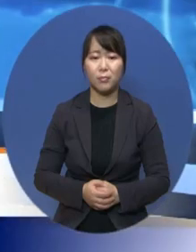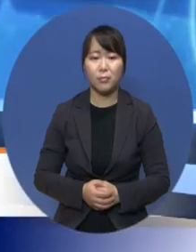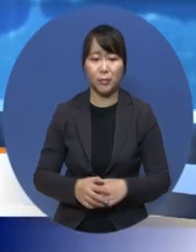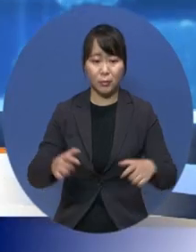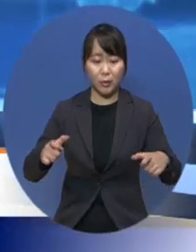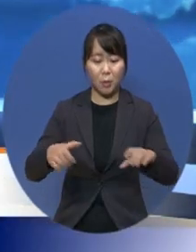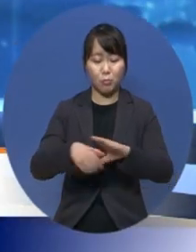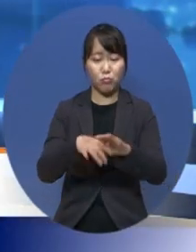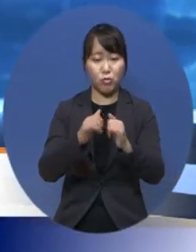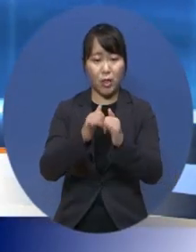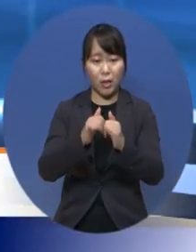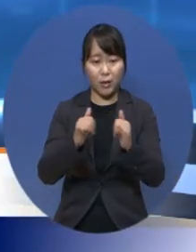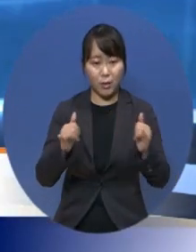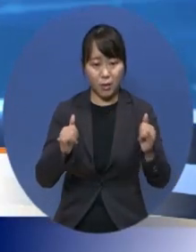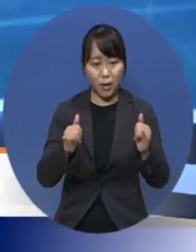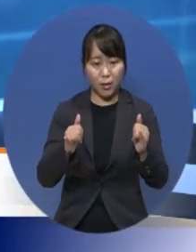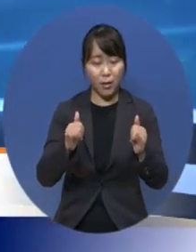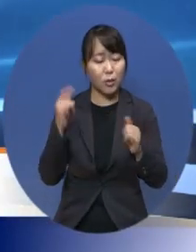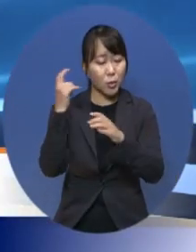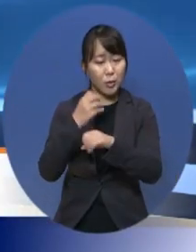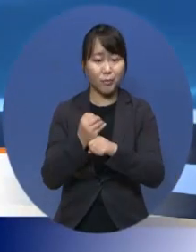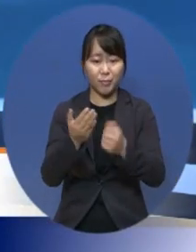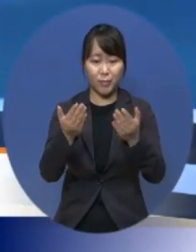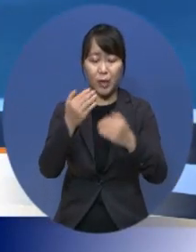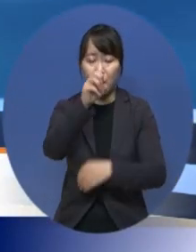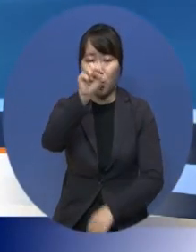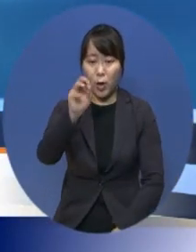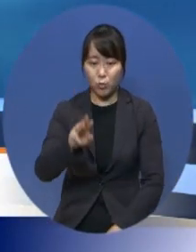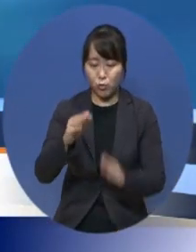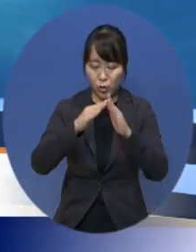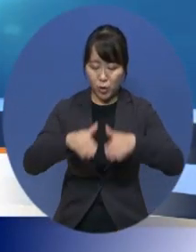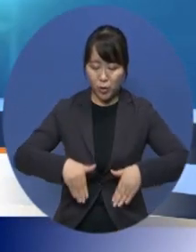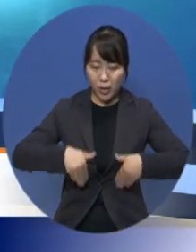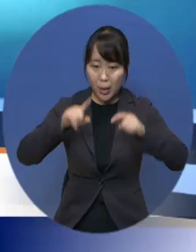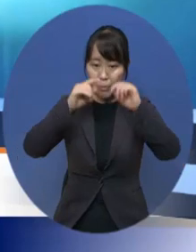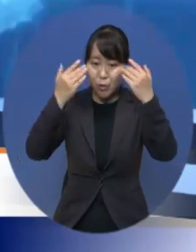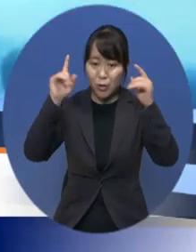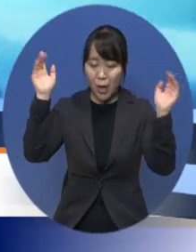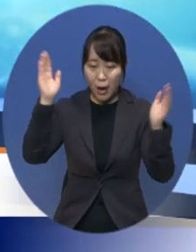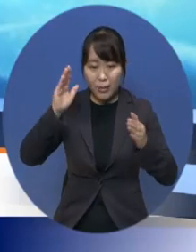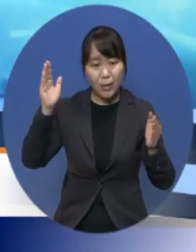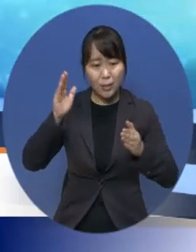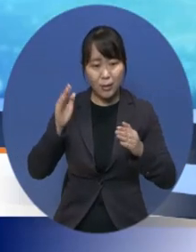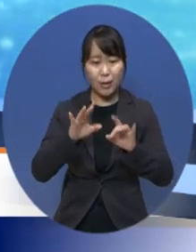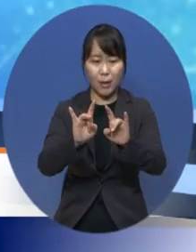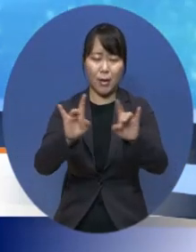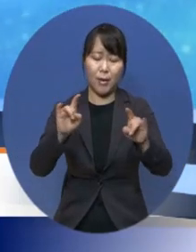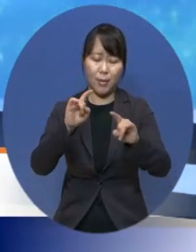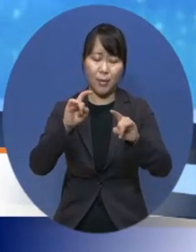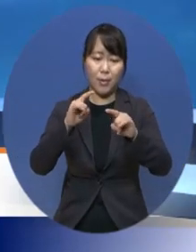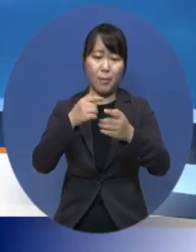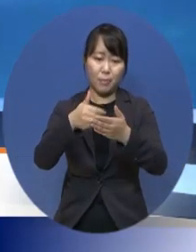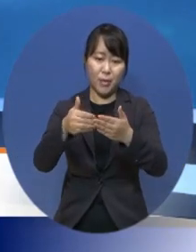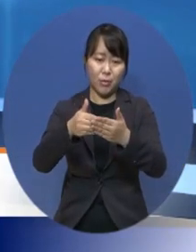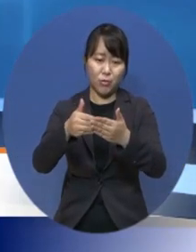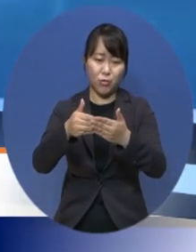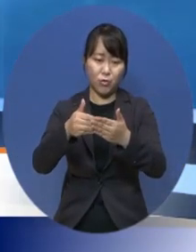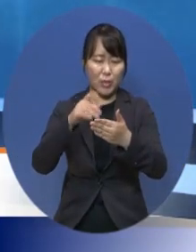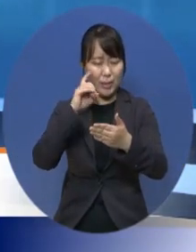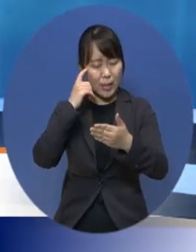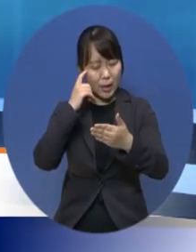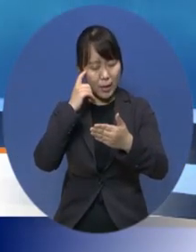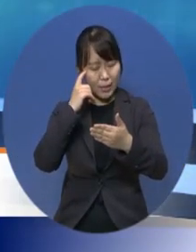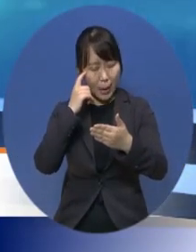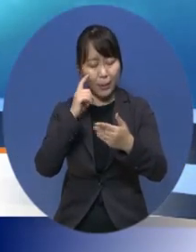지역의 문화가 소식 전해드립니다. 광주와 전남 미술대학 학생들이 각자의 미술 세계를 한자리에